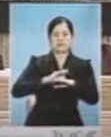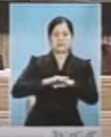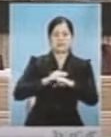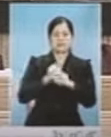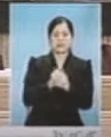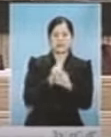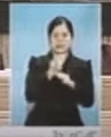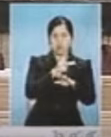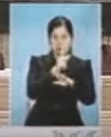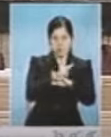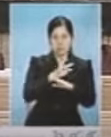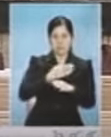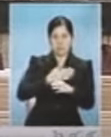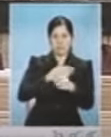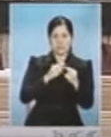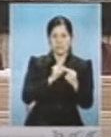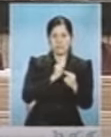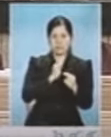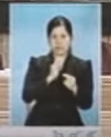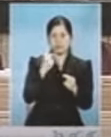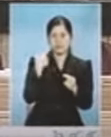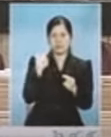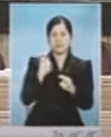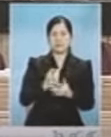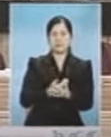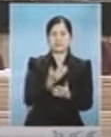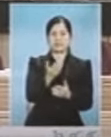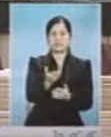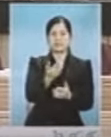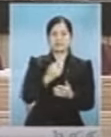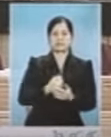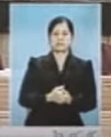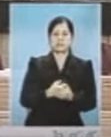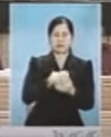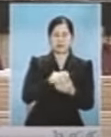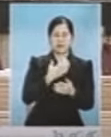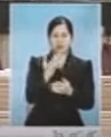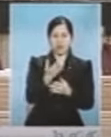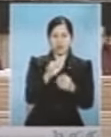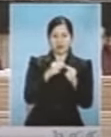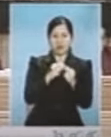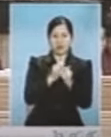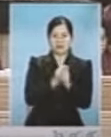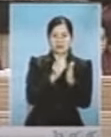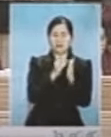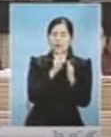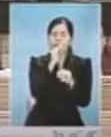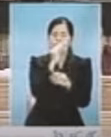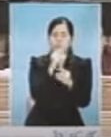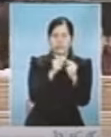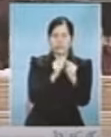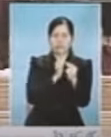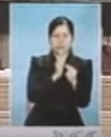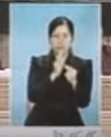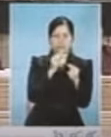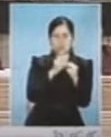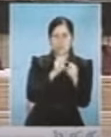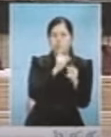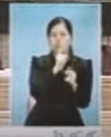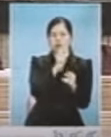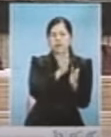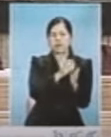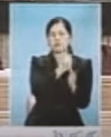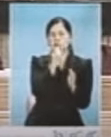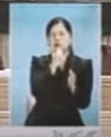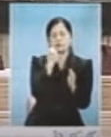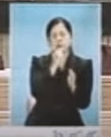านไม่ต้องมาท้วงครับผมปฏิบัติหน้าที่ถูกต้องนะครับเชิญอาจารย์ประสิทธิ์อย่าได้พาดพิงนะครับนะเชิญท่านอภิปรายต่อ